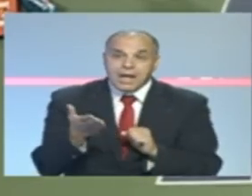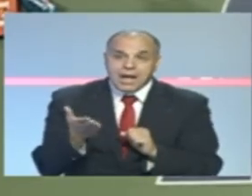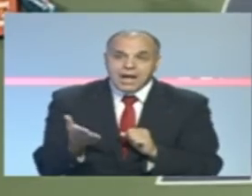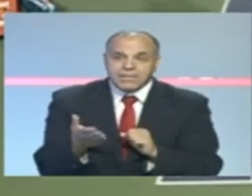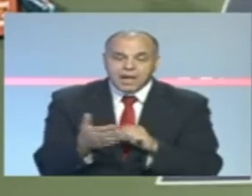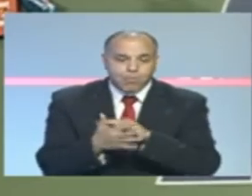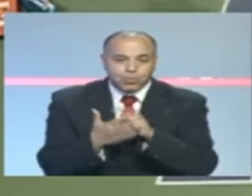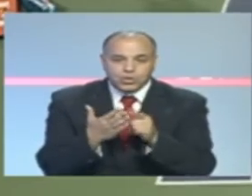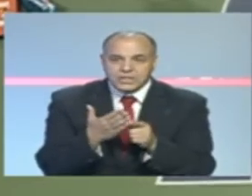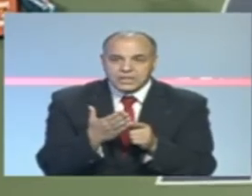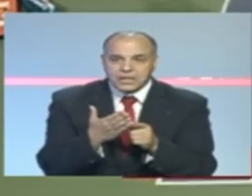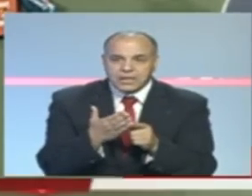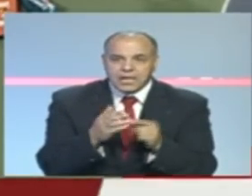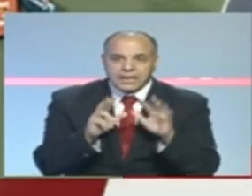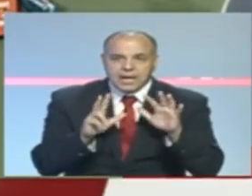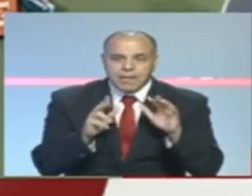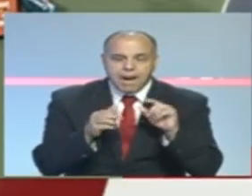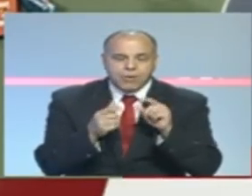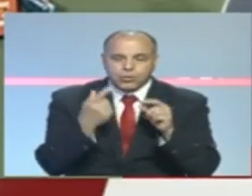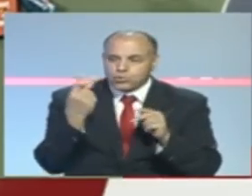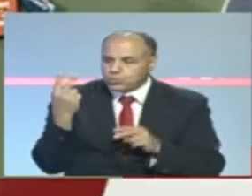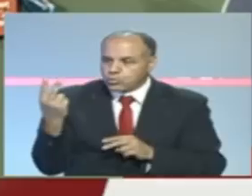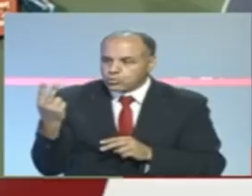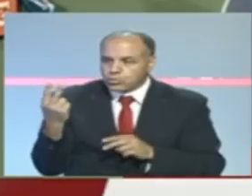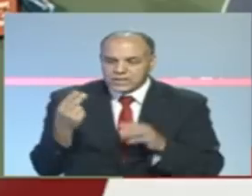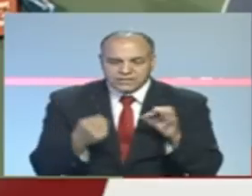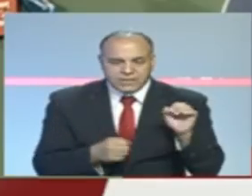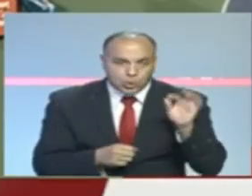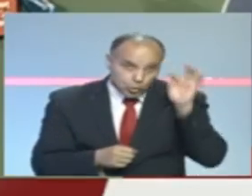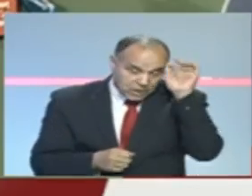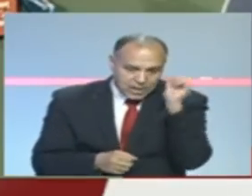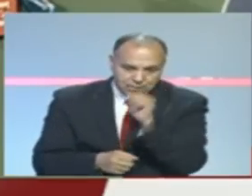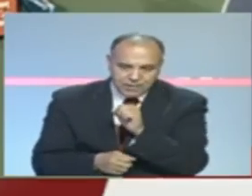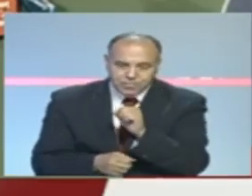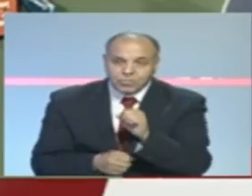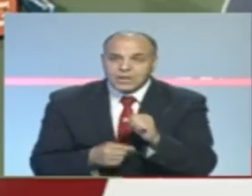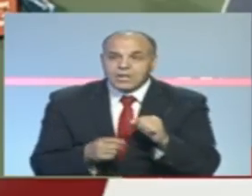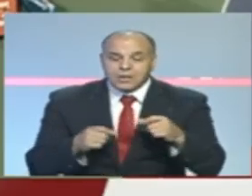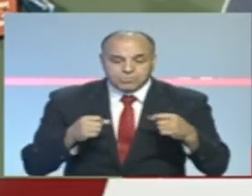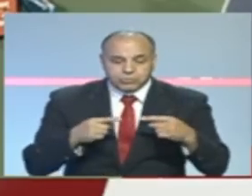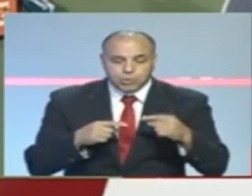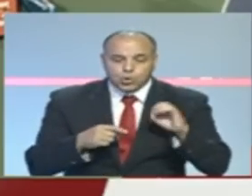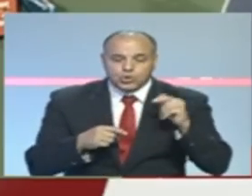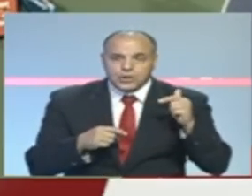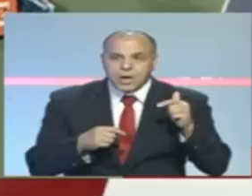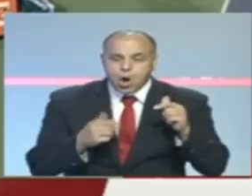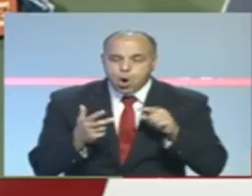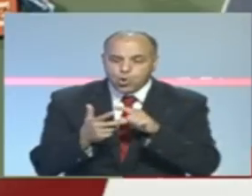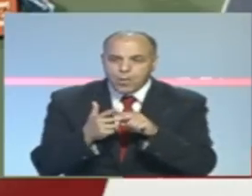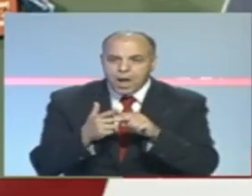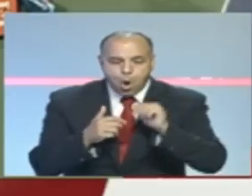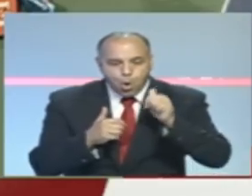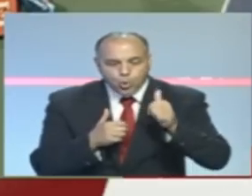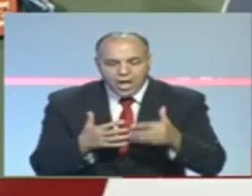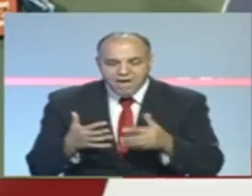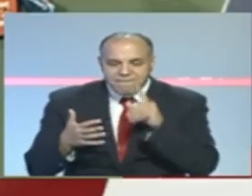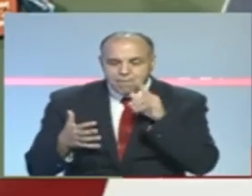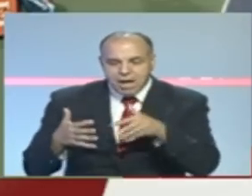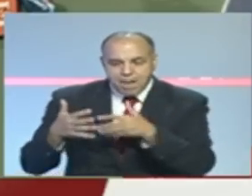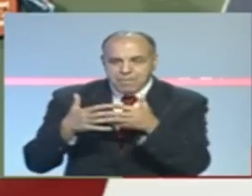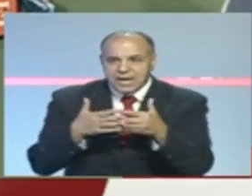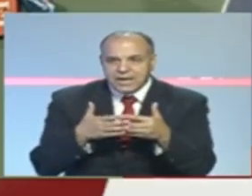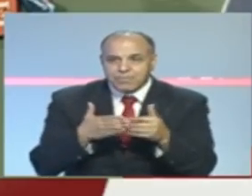المصنفه الثامنه بمجموعتين دون رد ا وست باركر في الدور الربع النهائي غدا الامريكيه